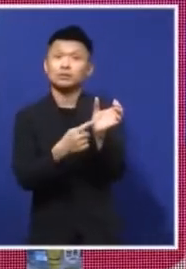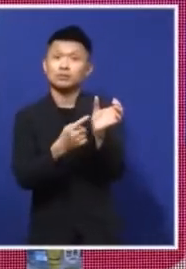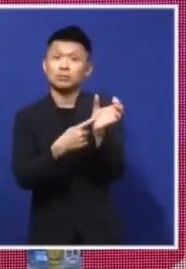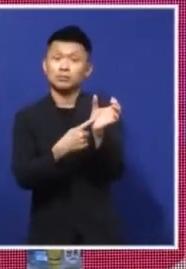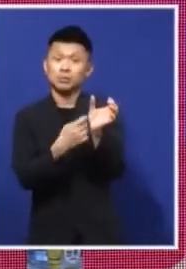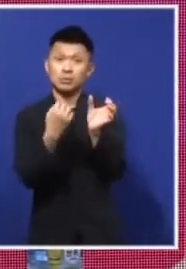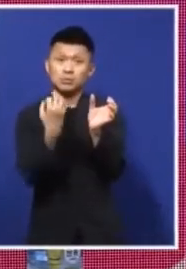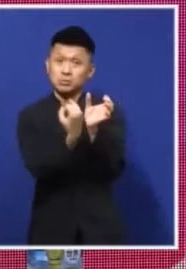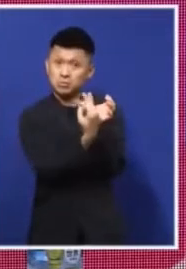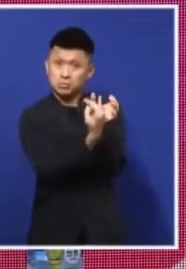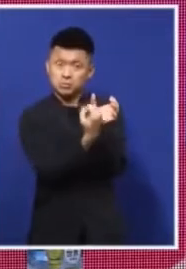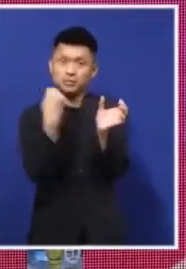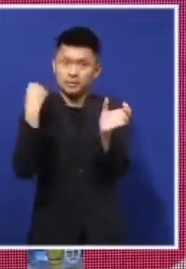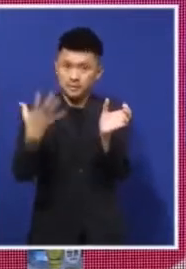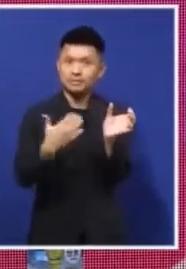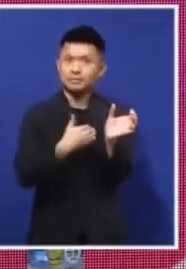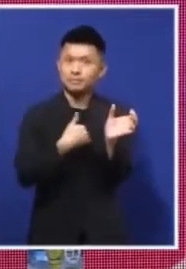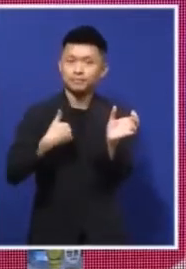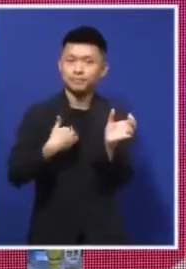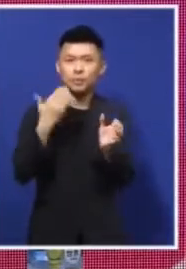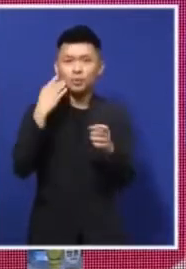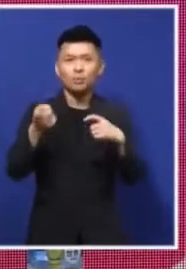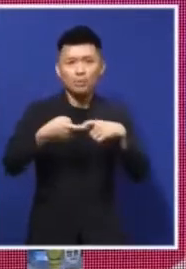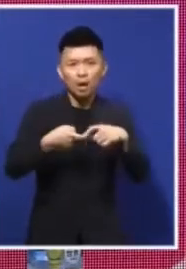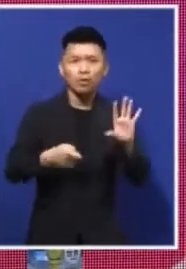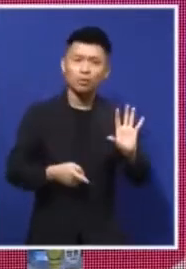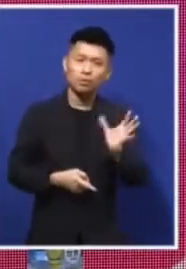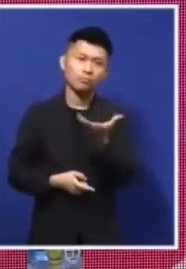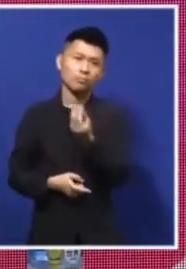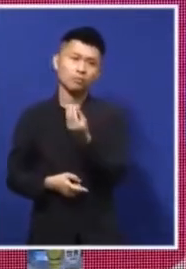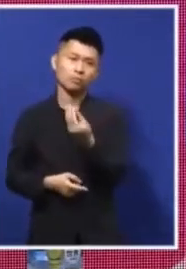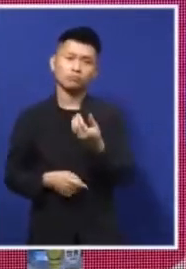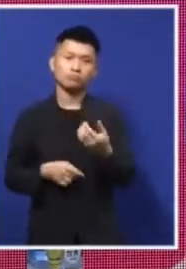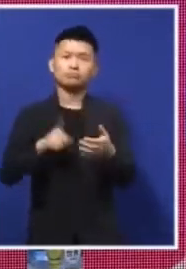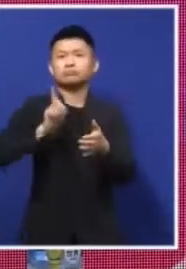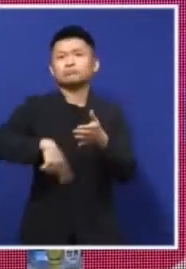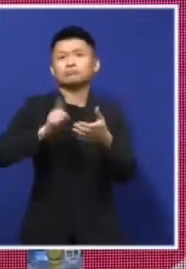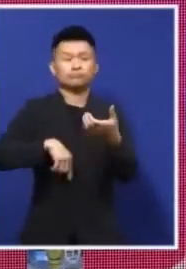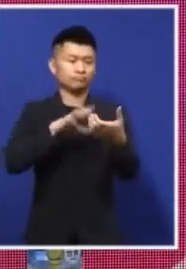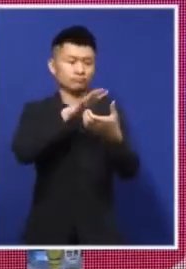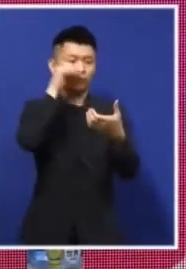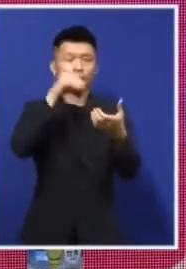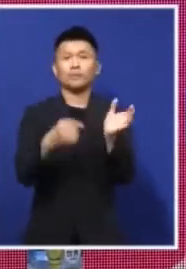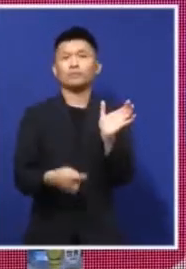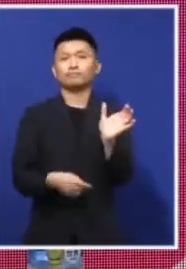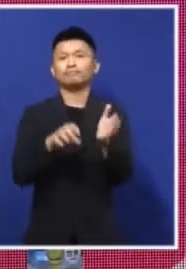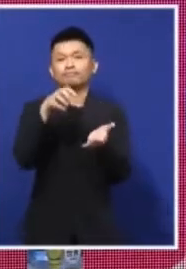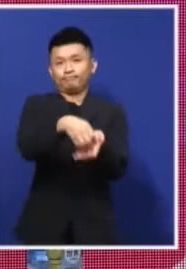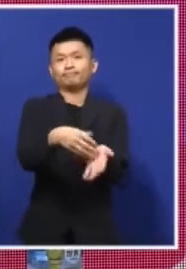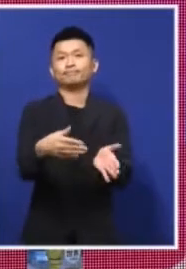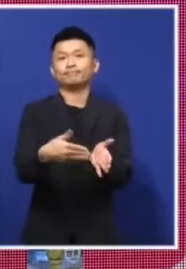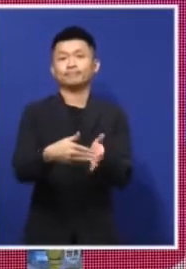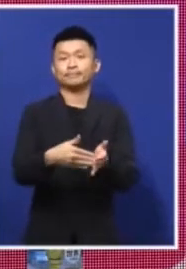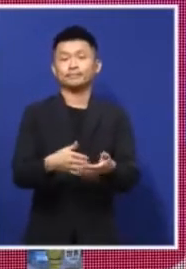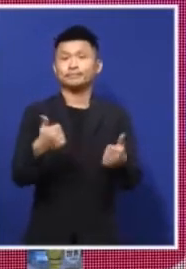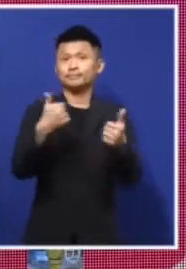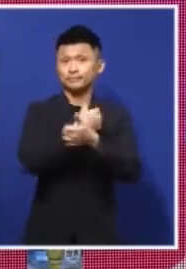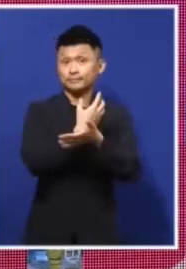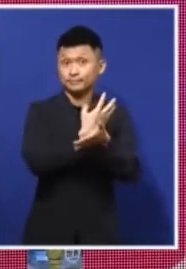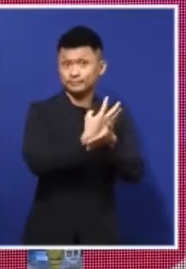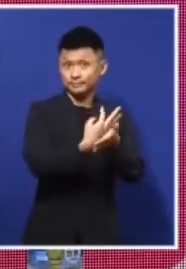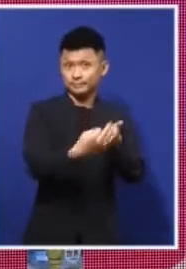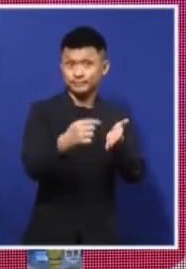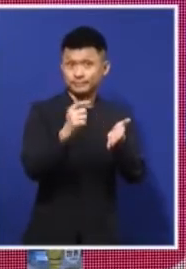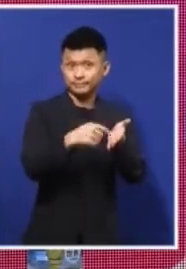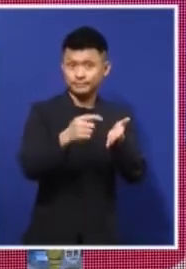是最新的。但是如果只是你有没有绑定的话，那一个截图事实上是一样好的，因为这个截图里面的代码它就可以